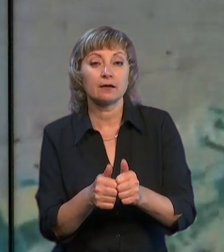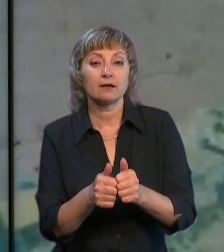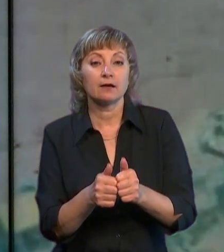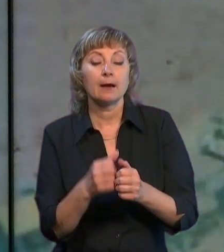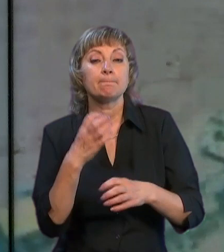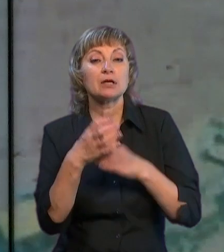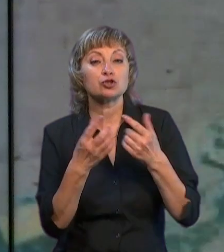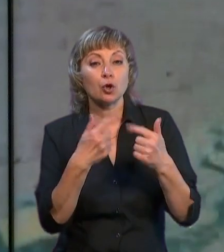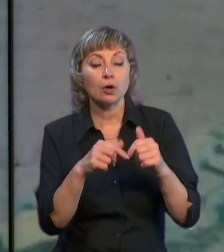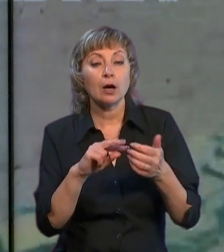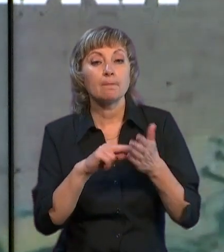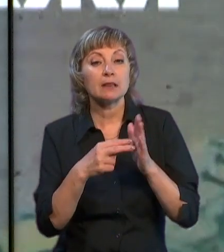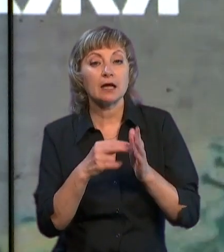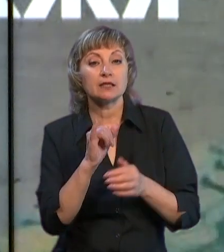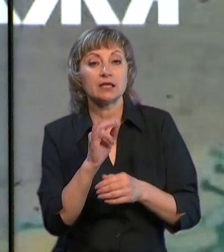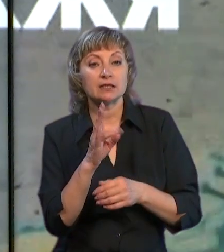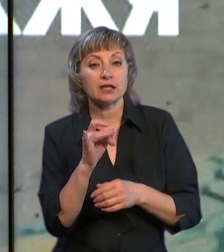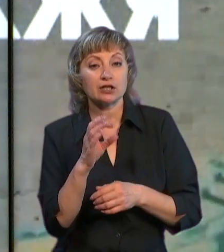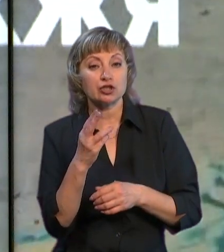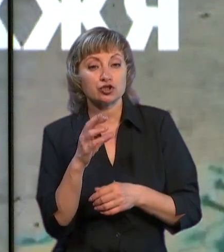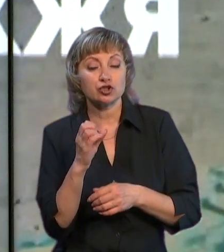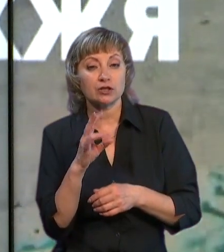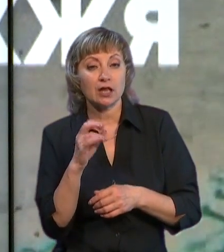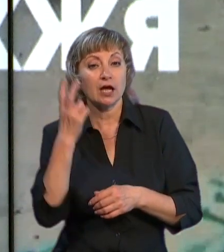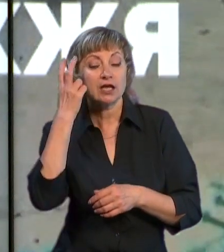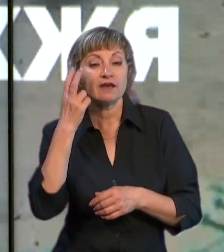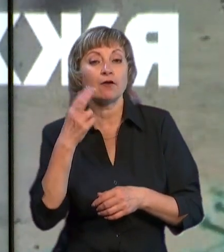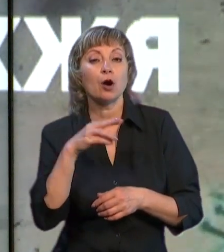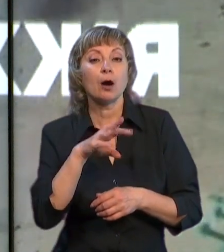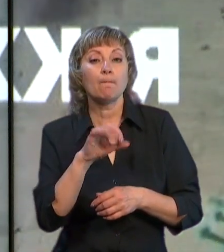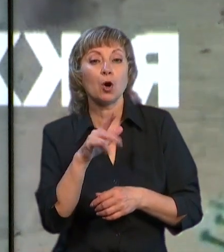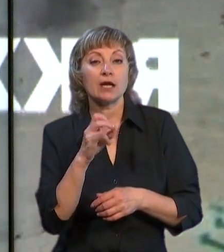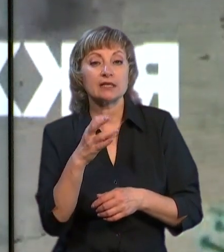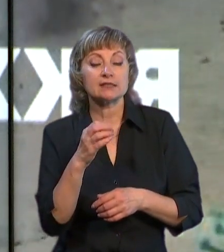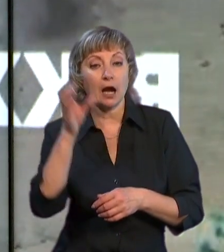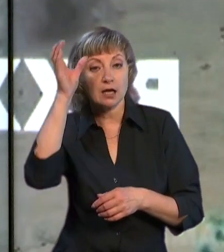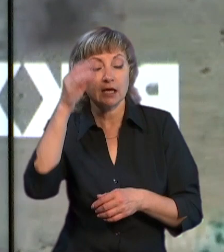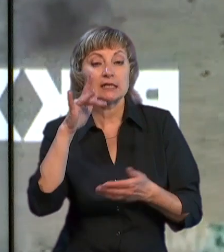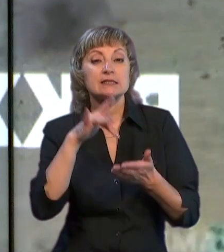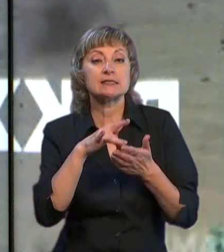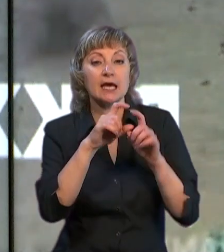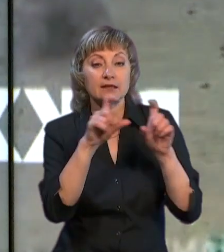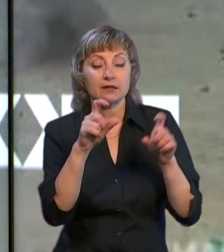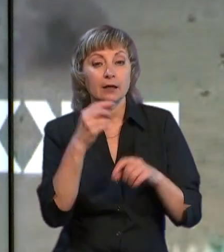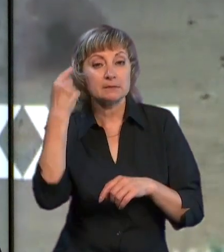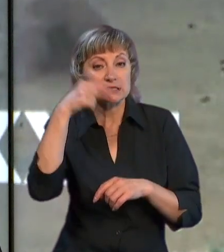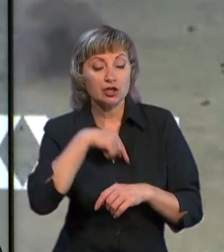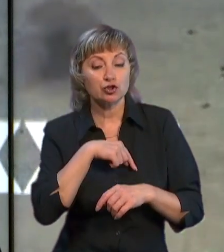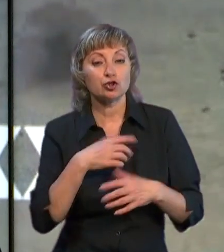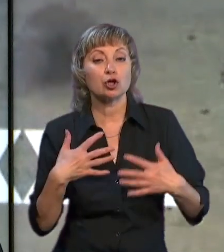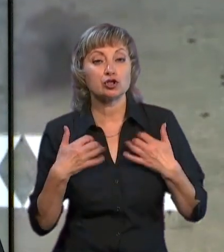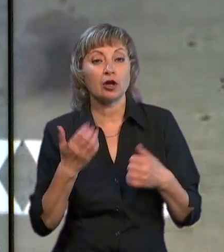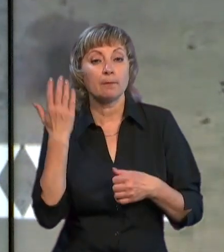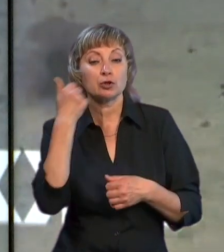міжнародна організація «План Інтернешнл» і Києво-Могилянська академія, зокрема, Центр психічного здоров'я Києво-Могилянської академії. І в минулому році нам